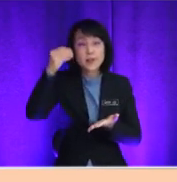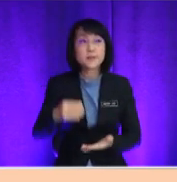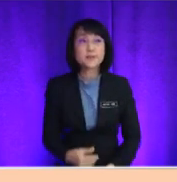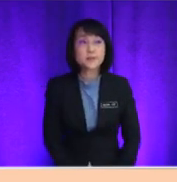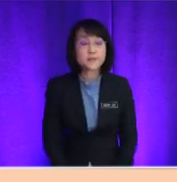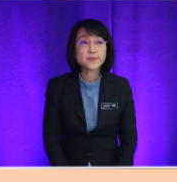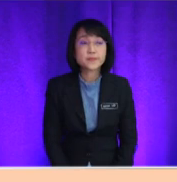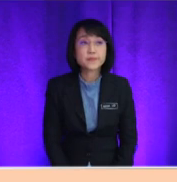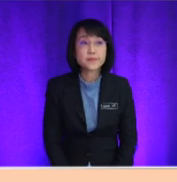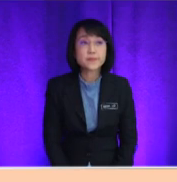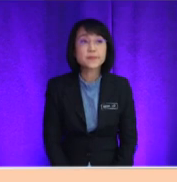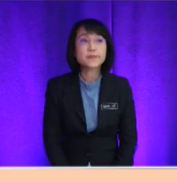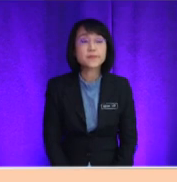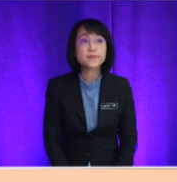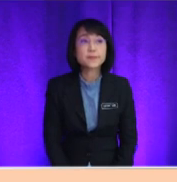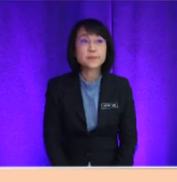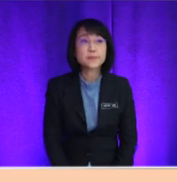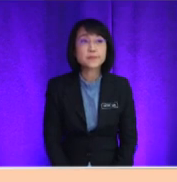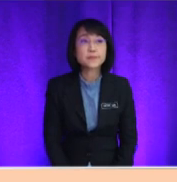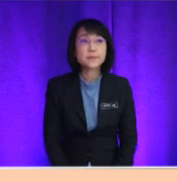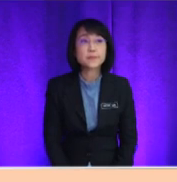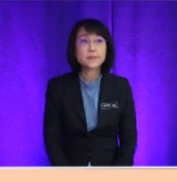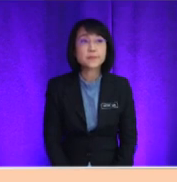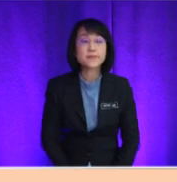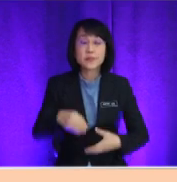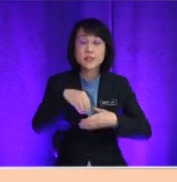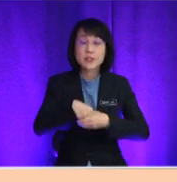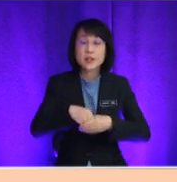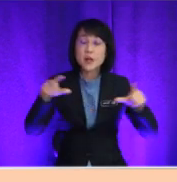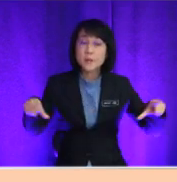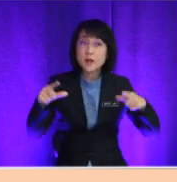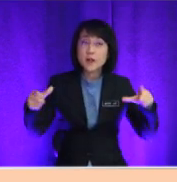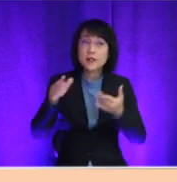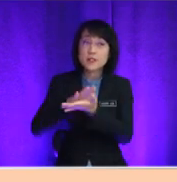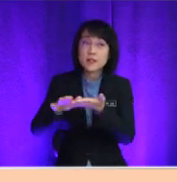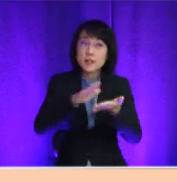dan penyediaan makanannya sudah dalam amanasanitasi ini